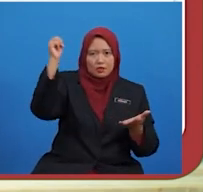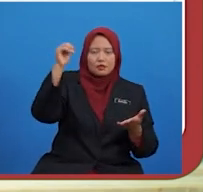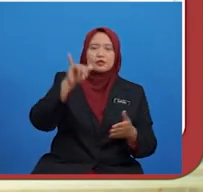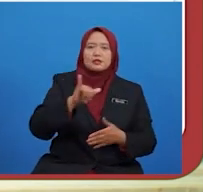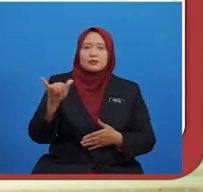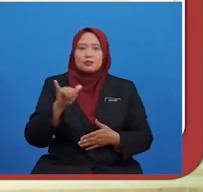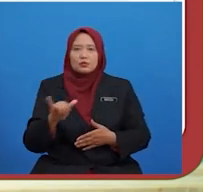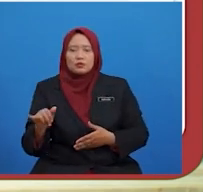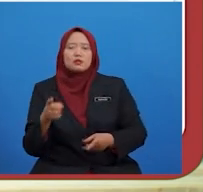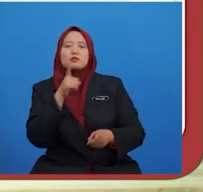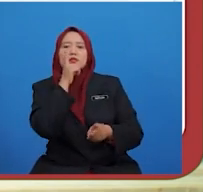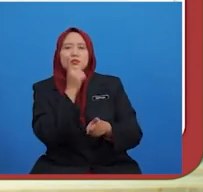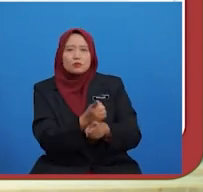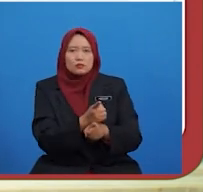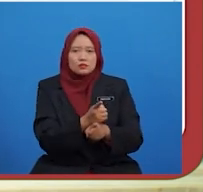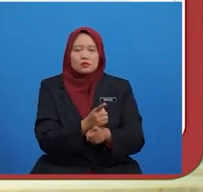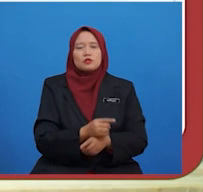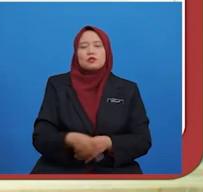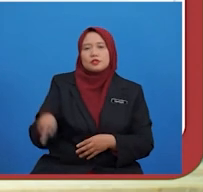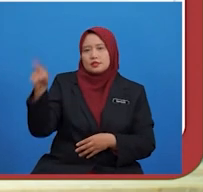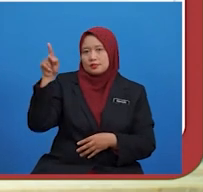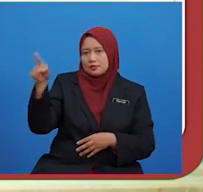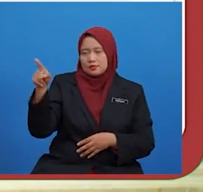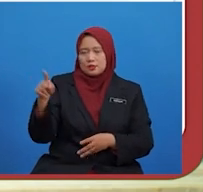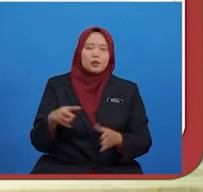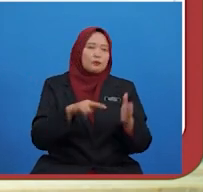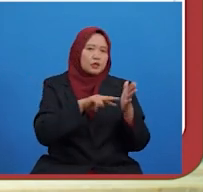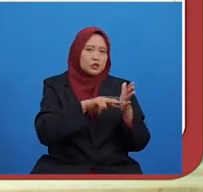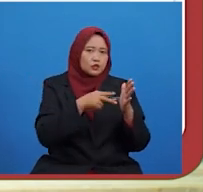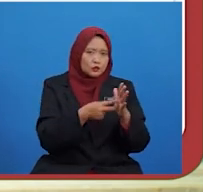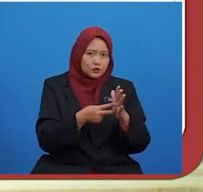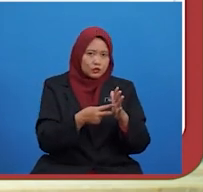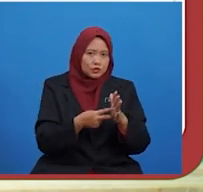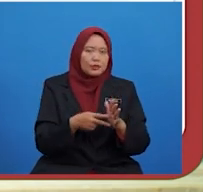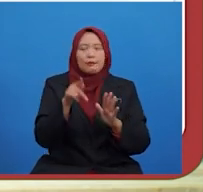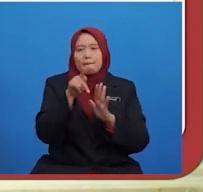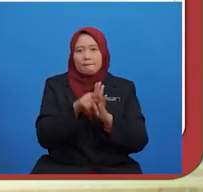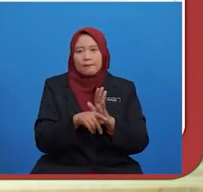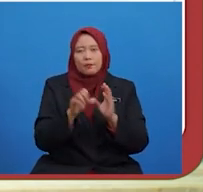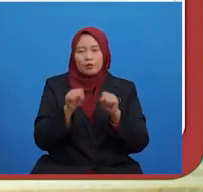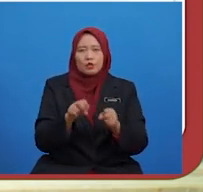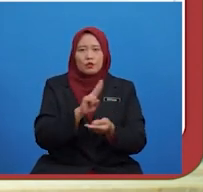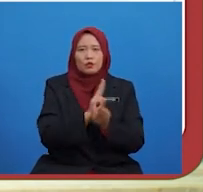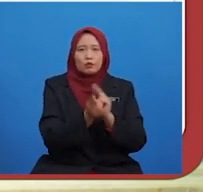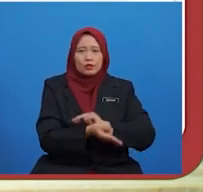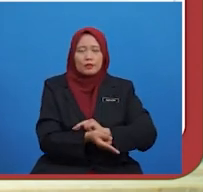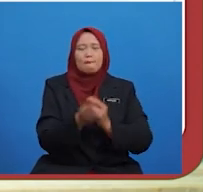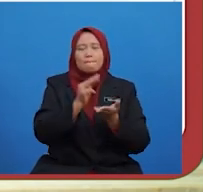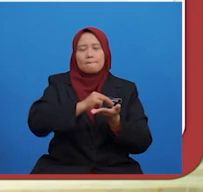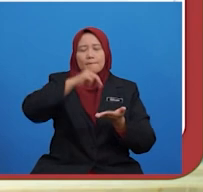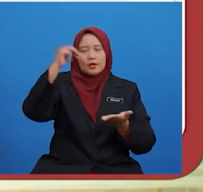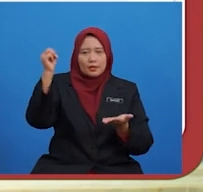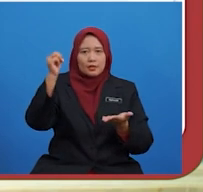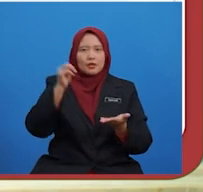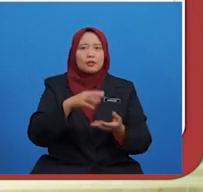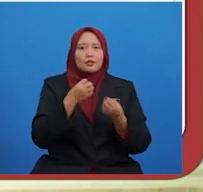Diikuti simbol semikolon. Maksudnya, pemboleh ubah mahal telah diisytiharkan